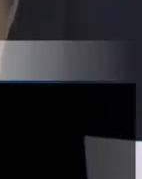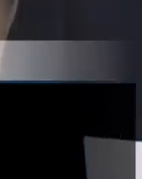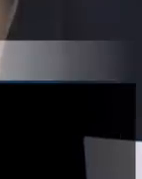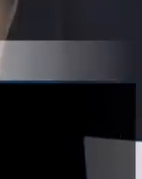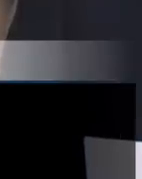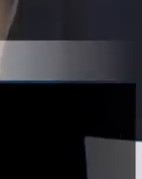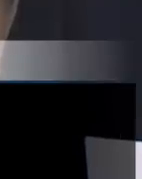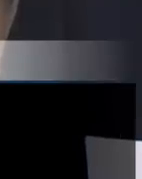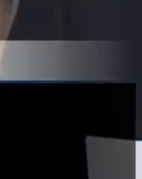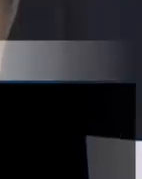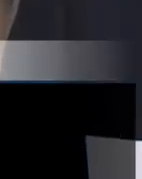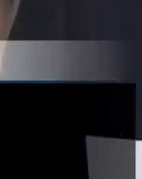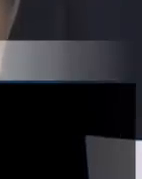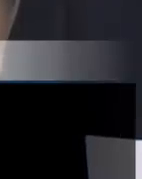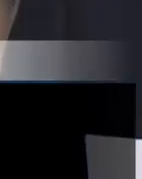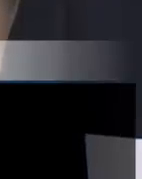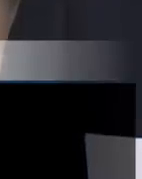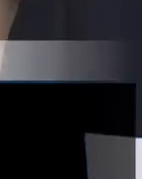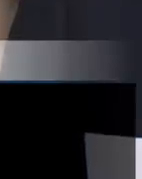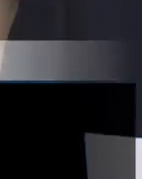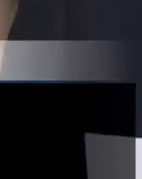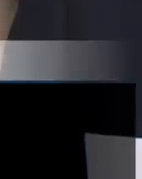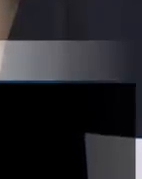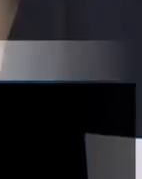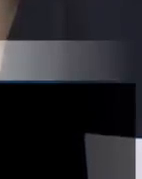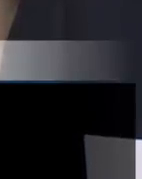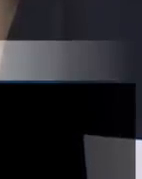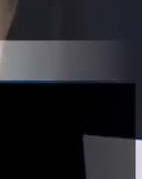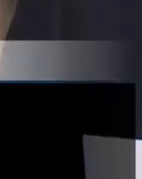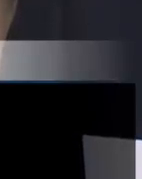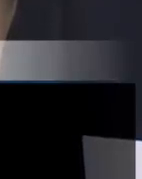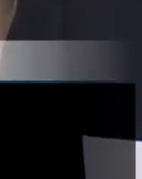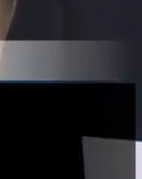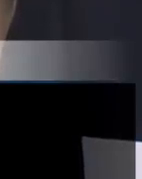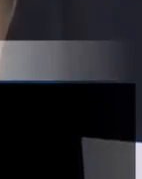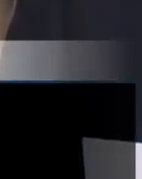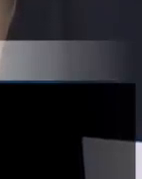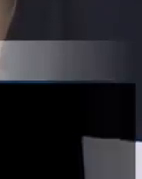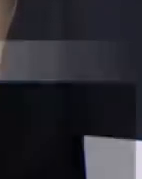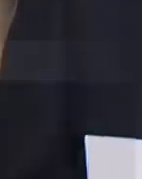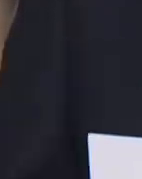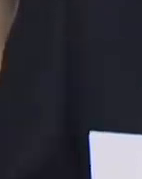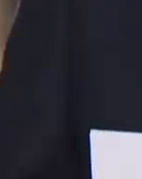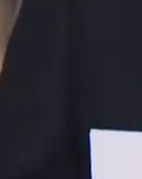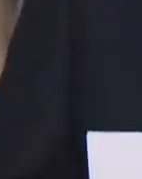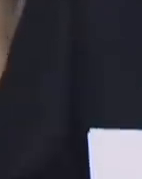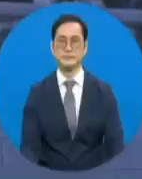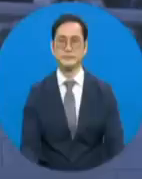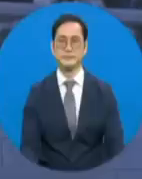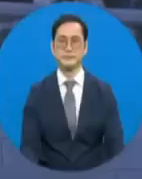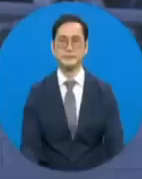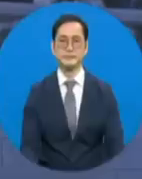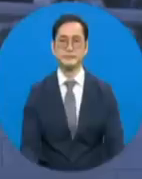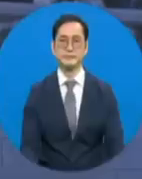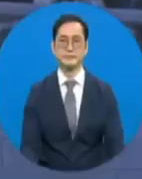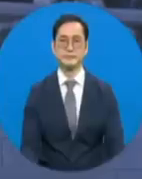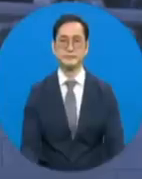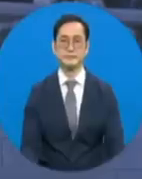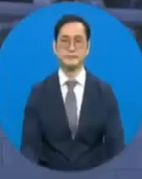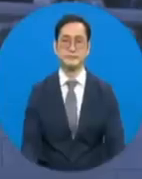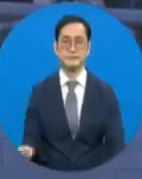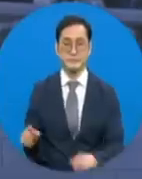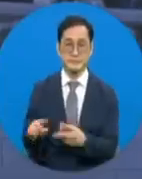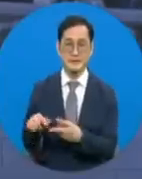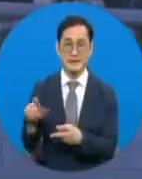의혹에 대해서 신속한 수사를 다시 한번 촉구를 하도록 하겠습니다. 네, 장해찬 최고위원은 오늘